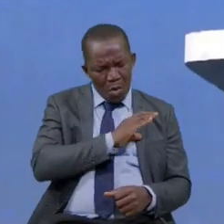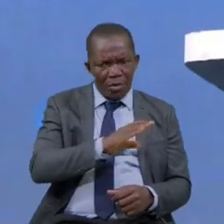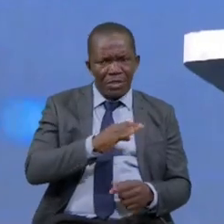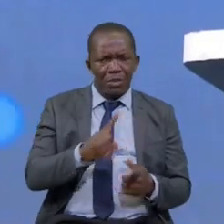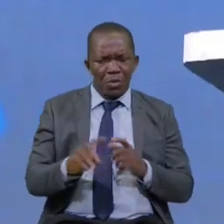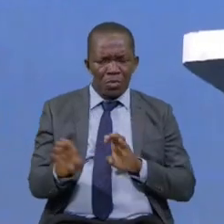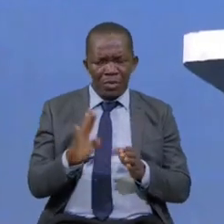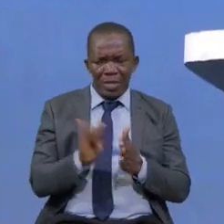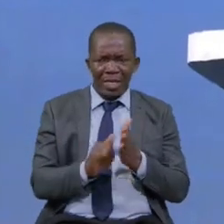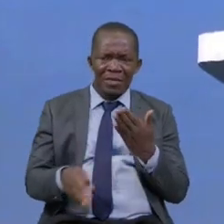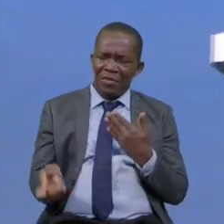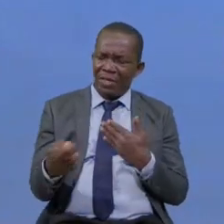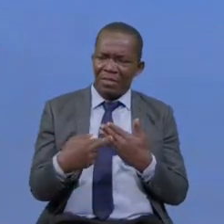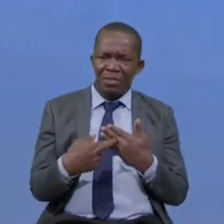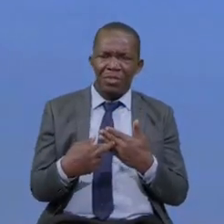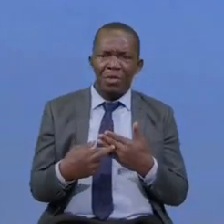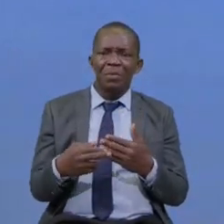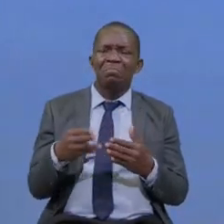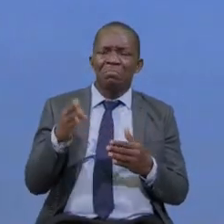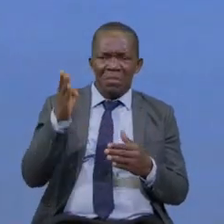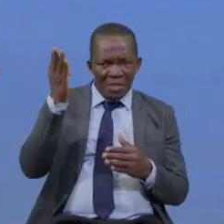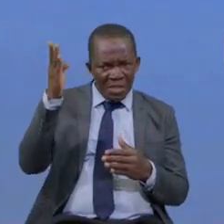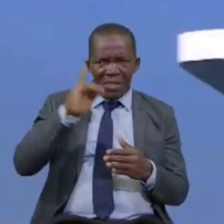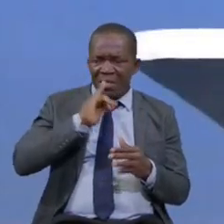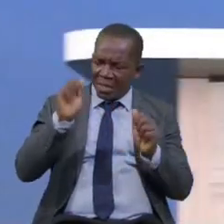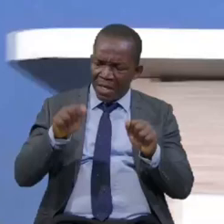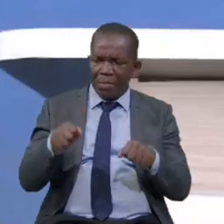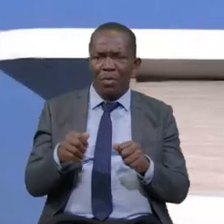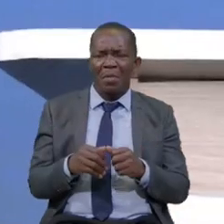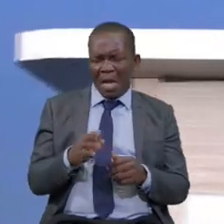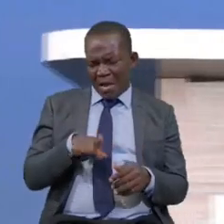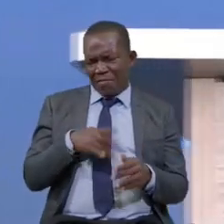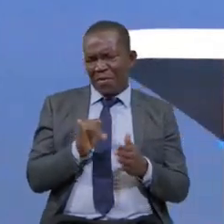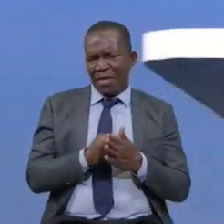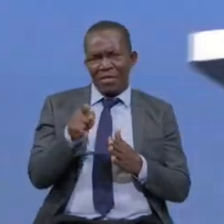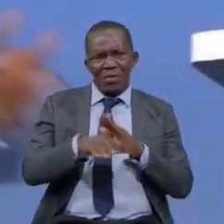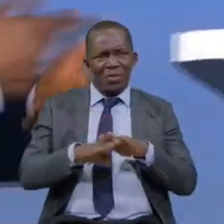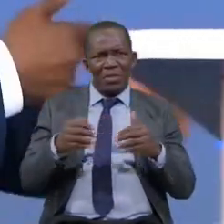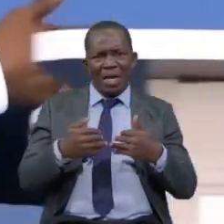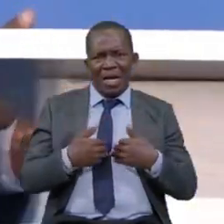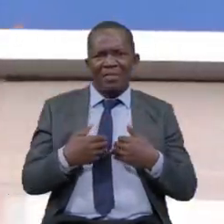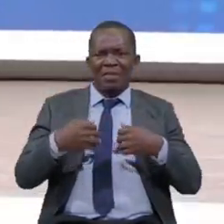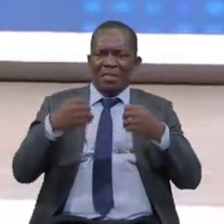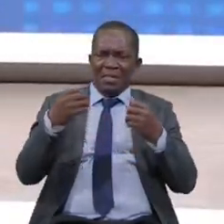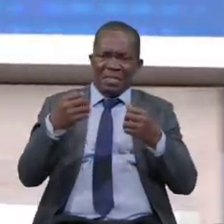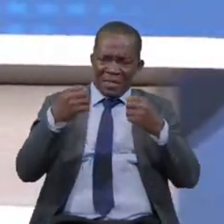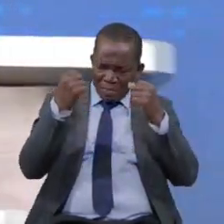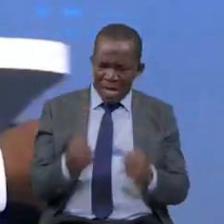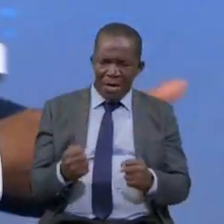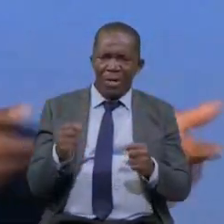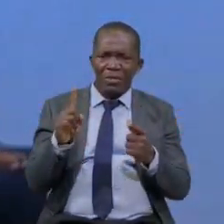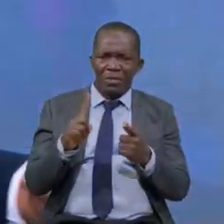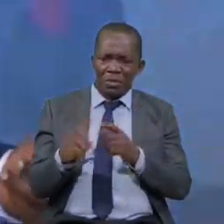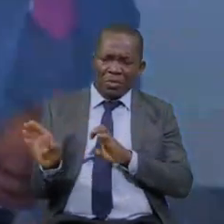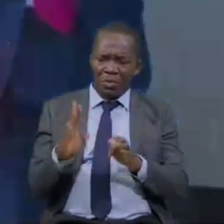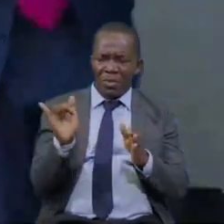tu dis, j'ai pas de courage, je n'ai pas de force de moi-même pour faire cette restitution-là. Oh,